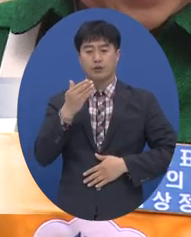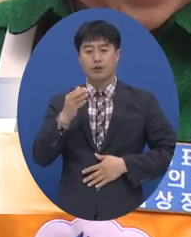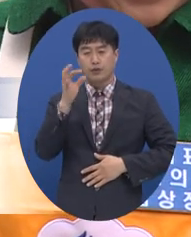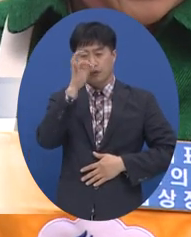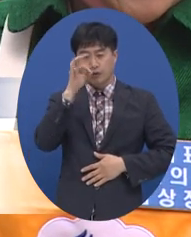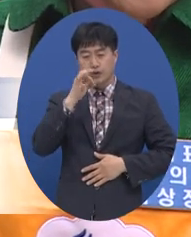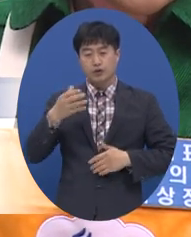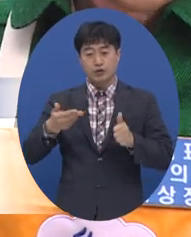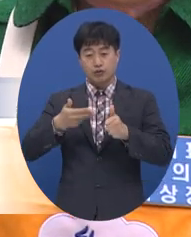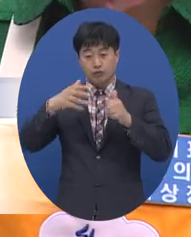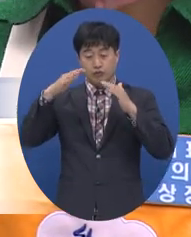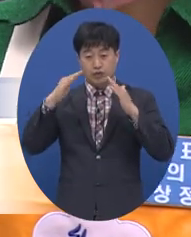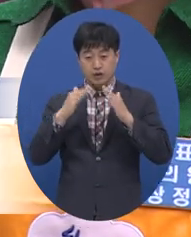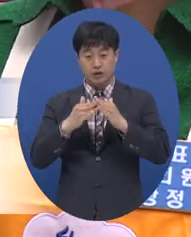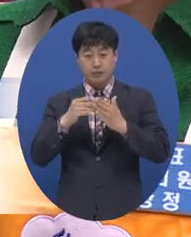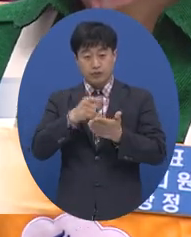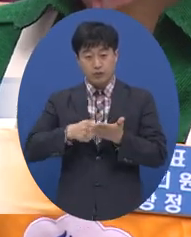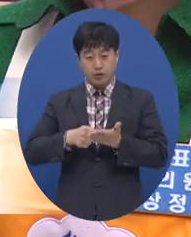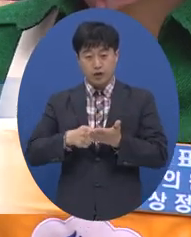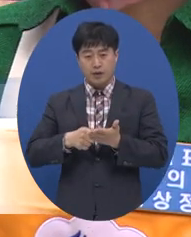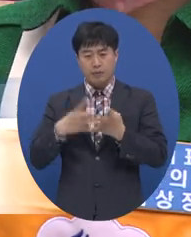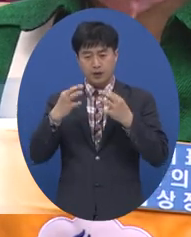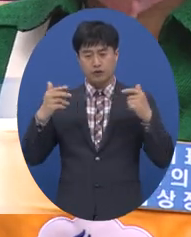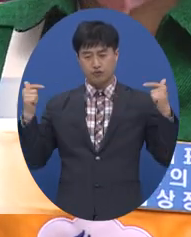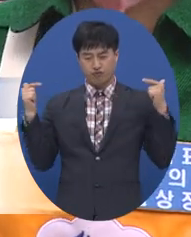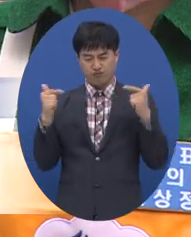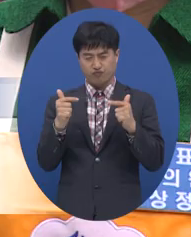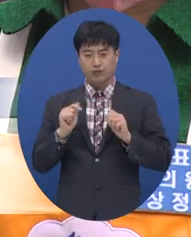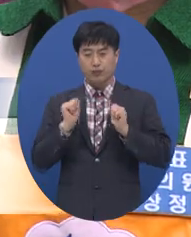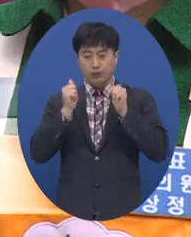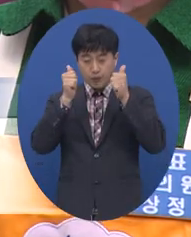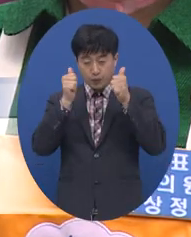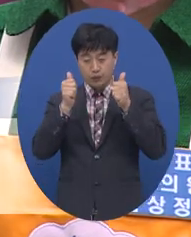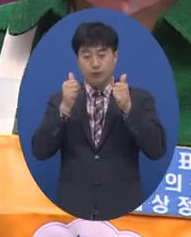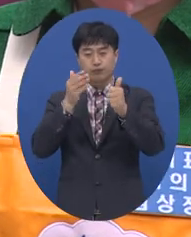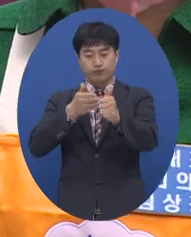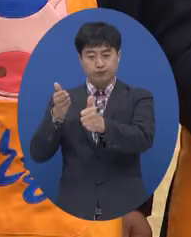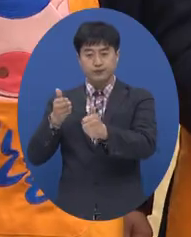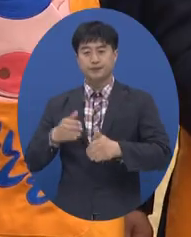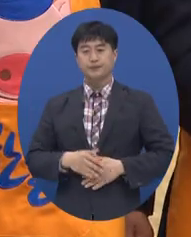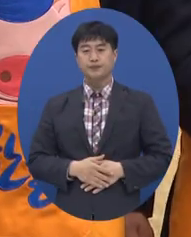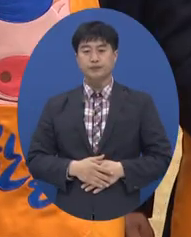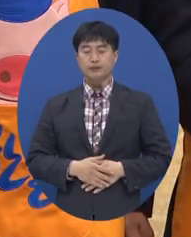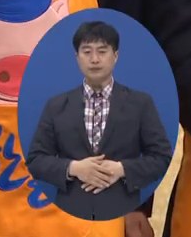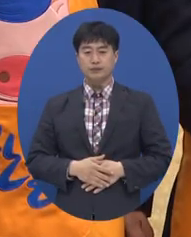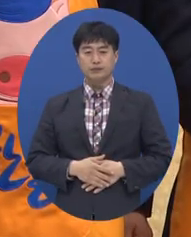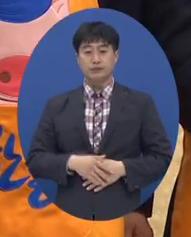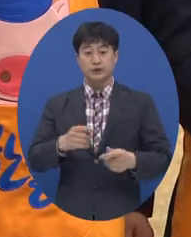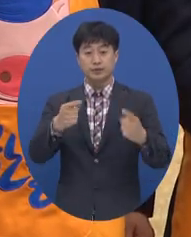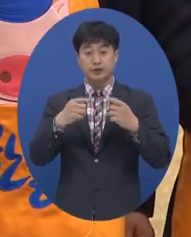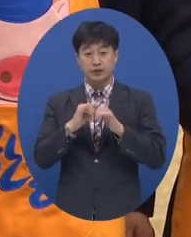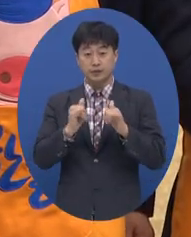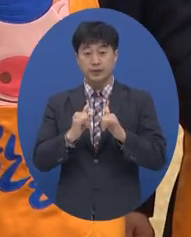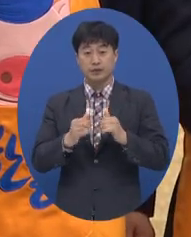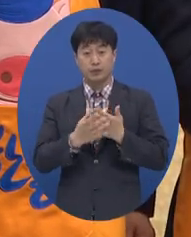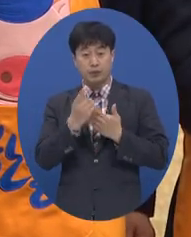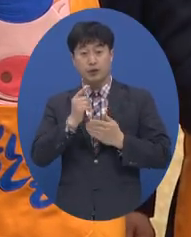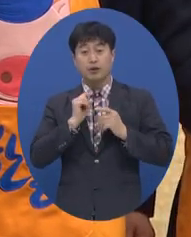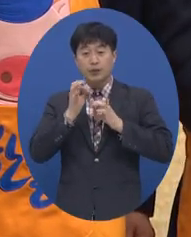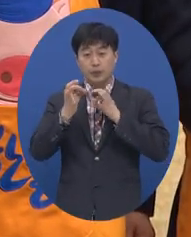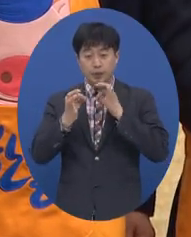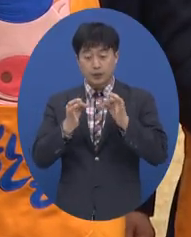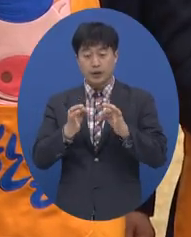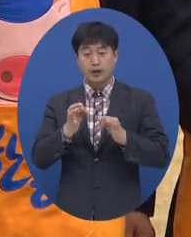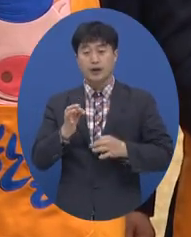잡수셔서 돼지 농가의 피해를 가능한 한 줄일 수 있도록 최선을 다해 주실 것을. 참석자들은 한 목소리로